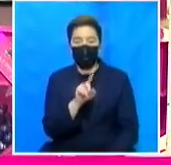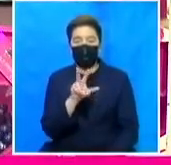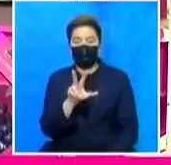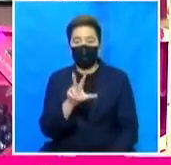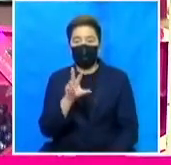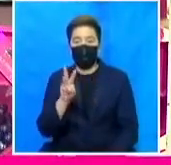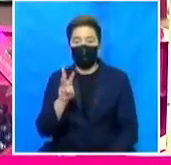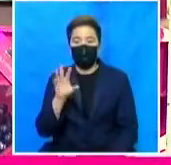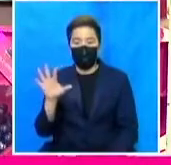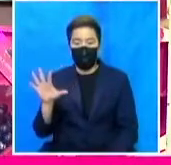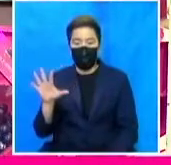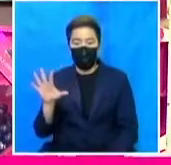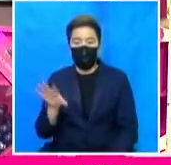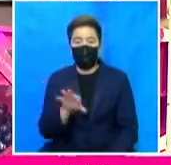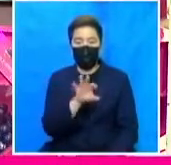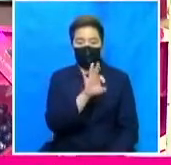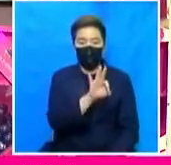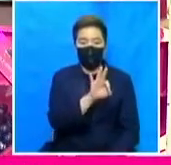91365